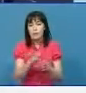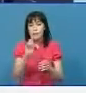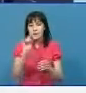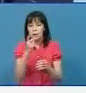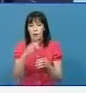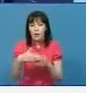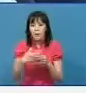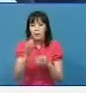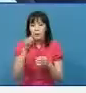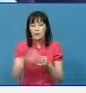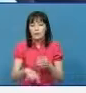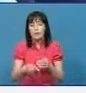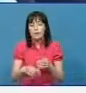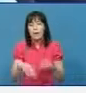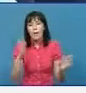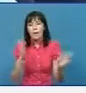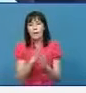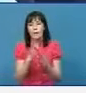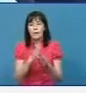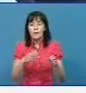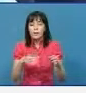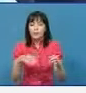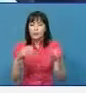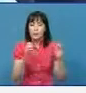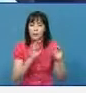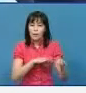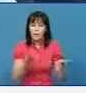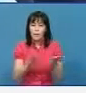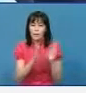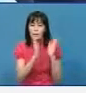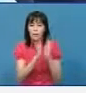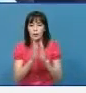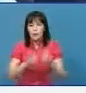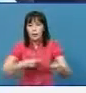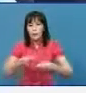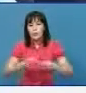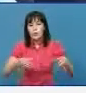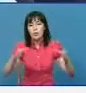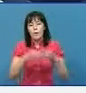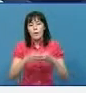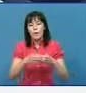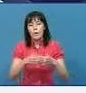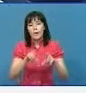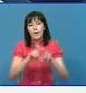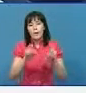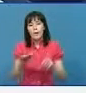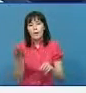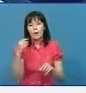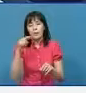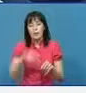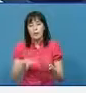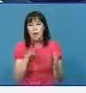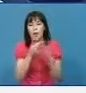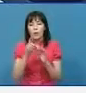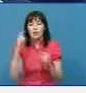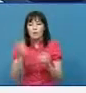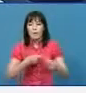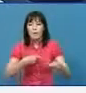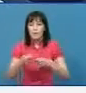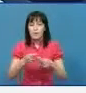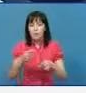ашылған. Бастапқыда табиғи ресурстар және табиғатты пайдалануды реттеу басқармасының құрамында болған мекеме былтырдан бері ауыл шаруашылығы